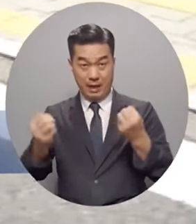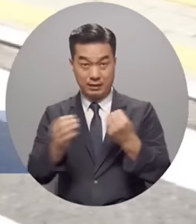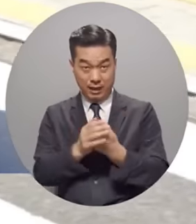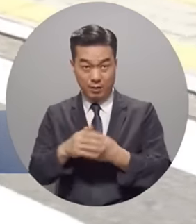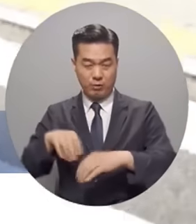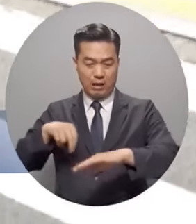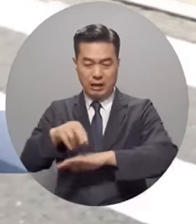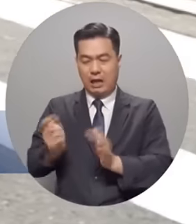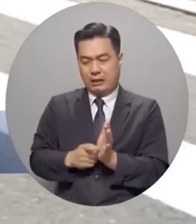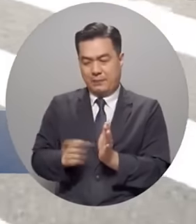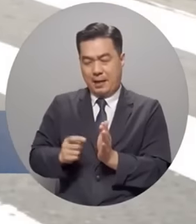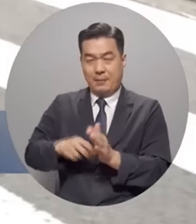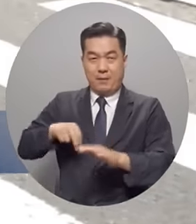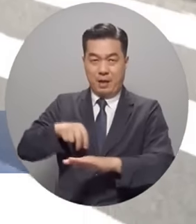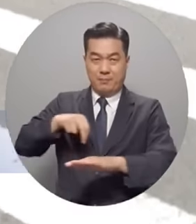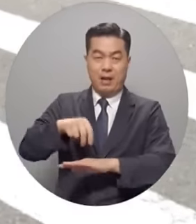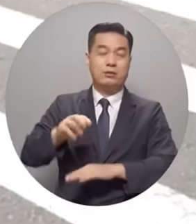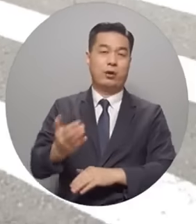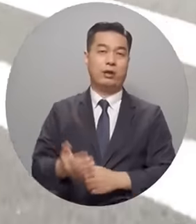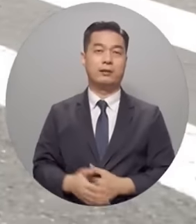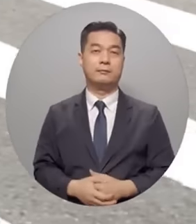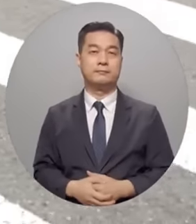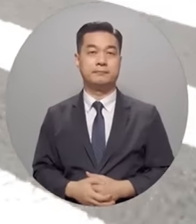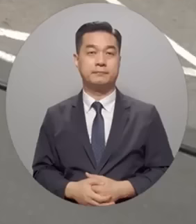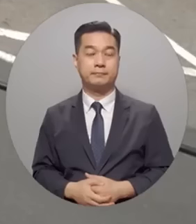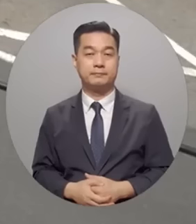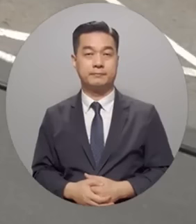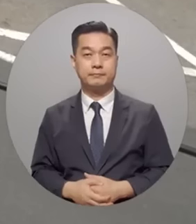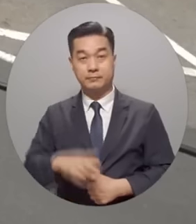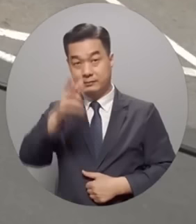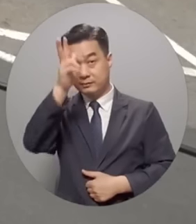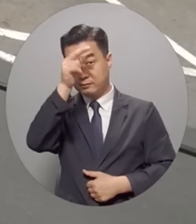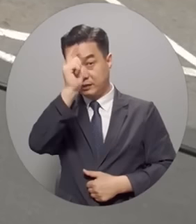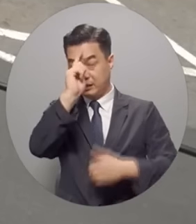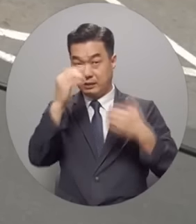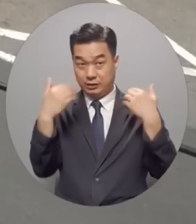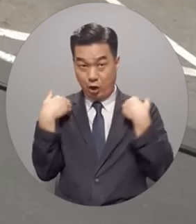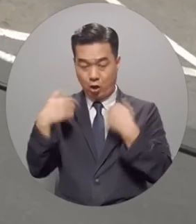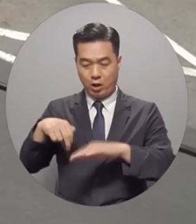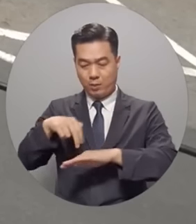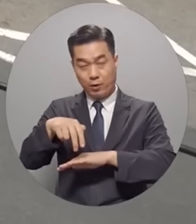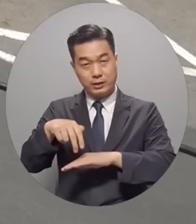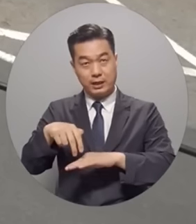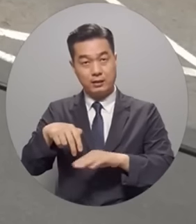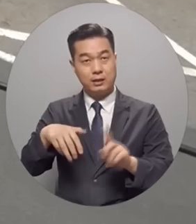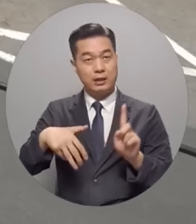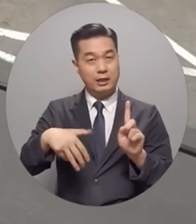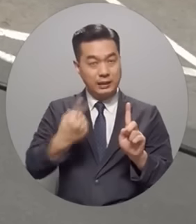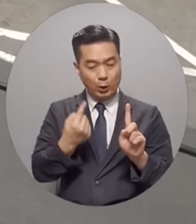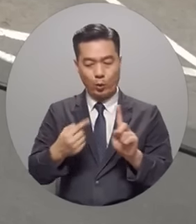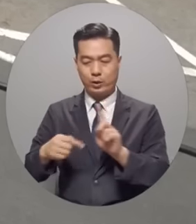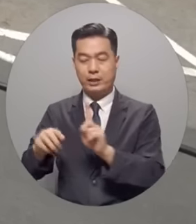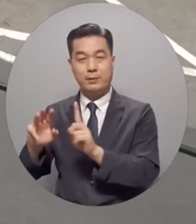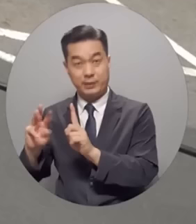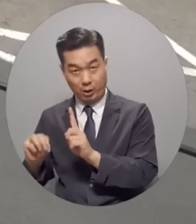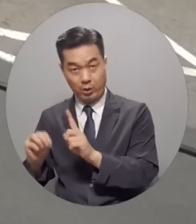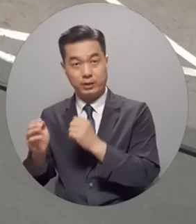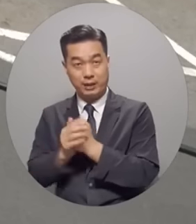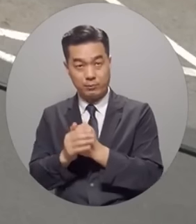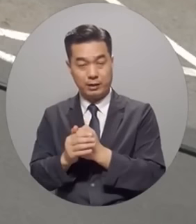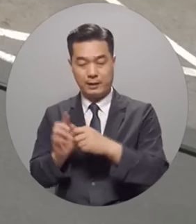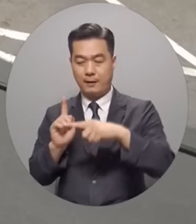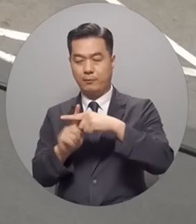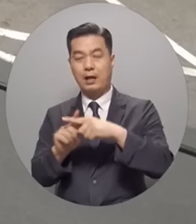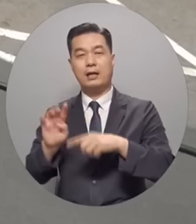보니까 내가 급해지지. 경찰청은 보행자 속도를 초당 1m로 보고 진입시간 4초를 더해